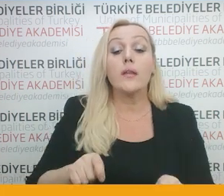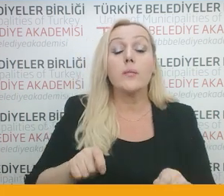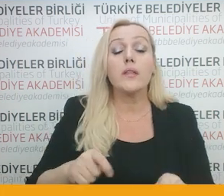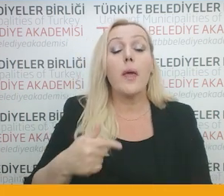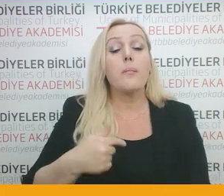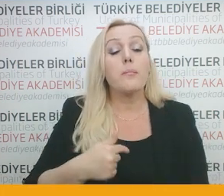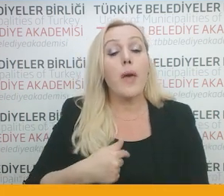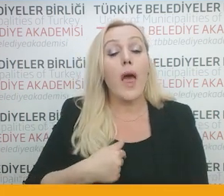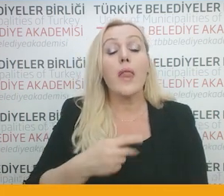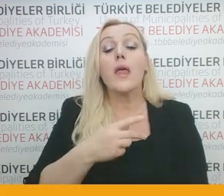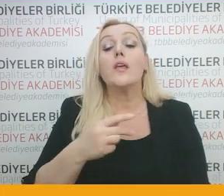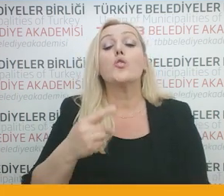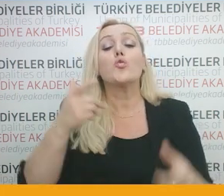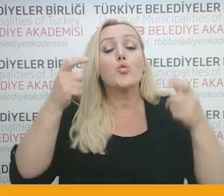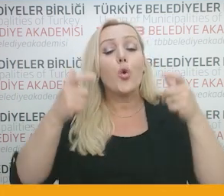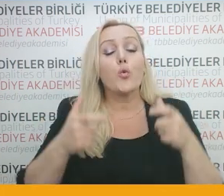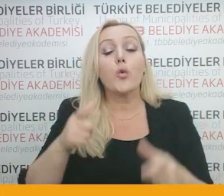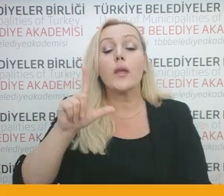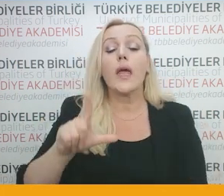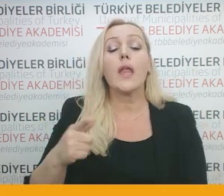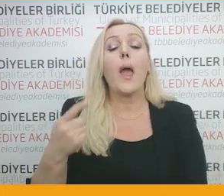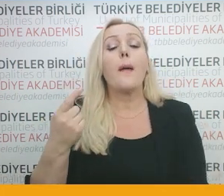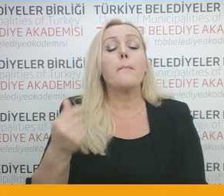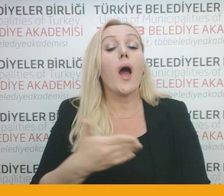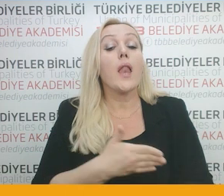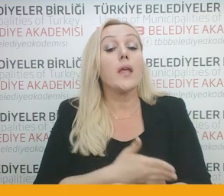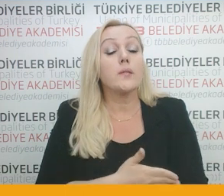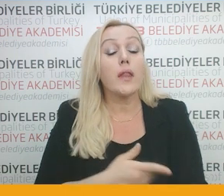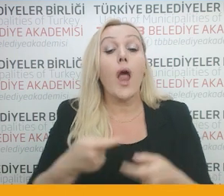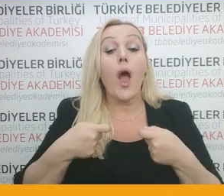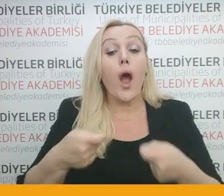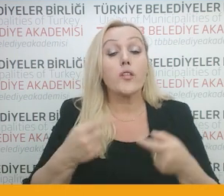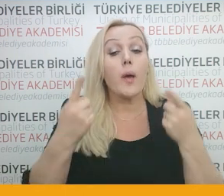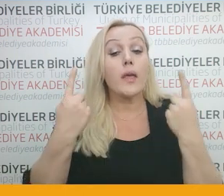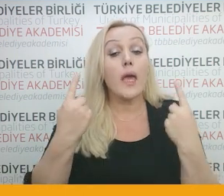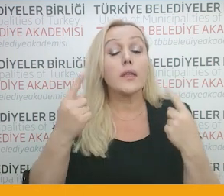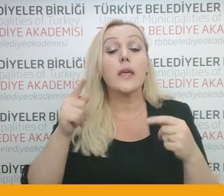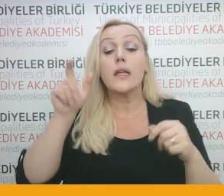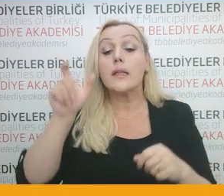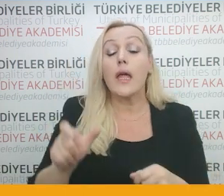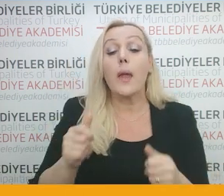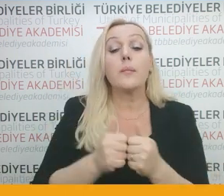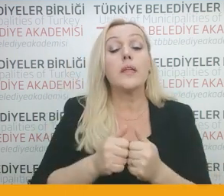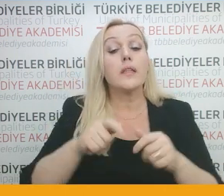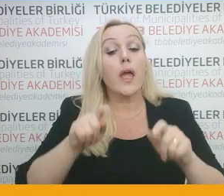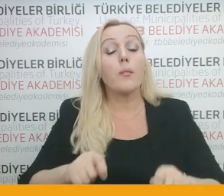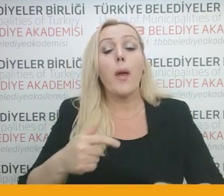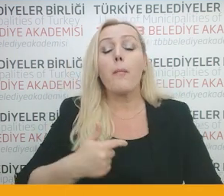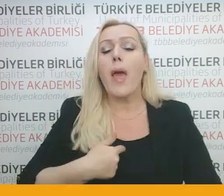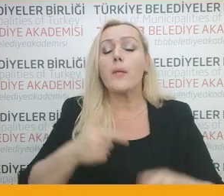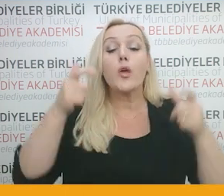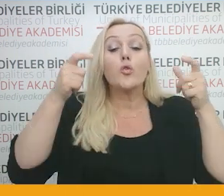sorumluluğun gereklerini harcama yetkilileri mali hizmetler birimi iş denetçileri aracılığıyla yerine getiriyorum. Bu işte benim sorumluluğum